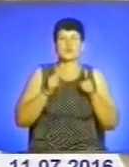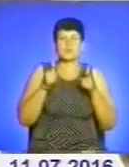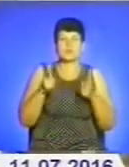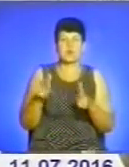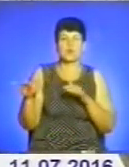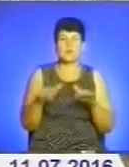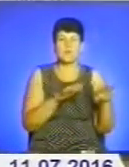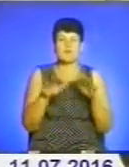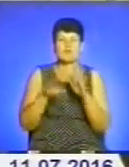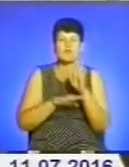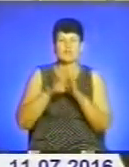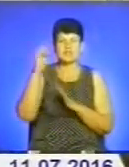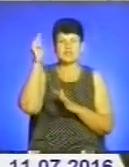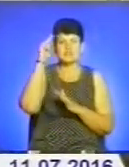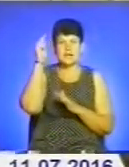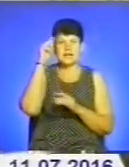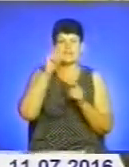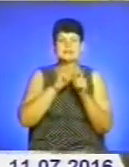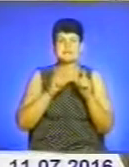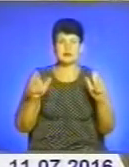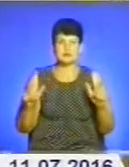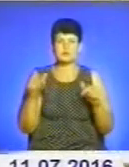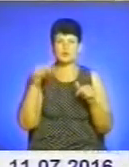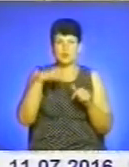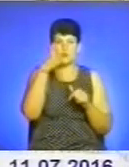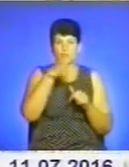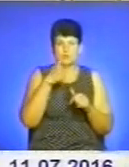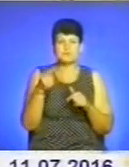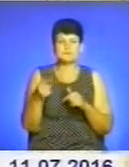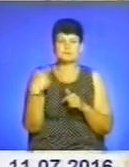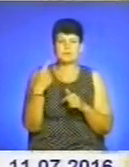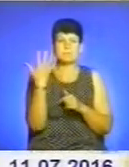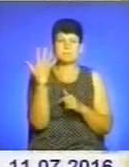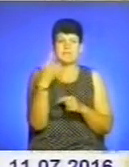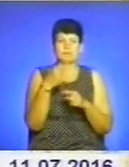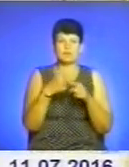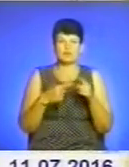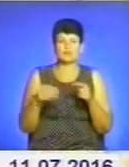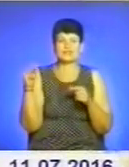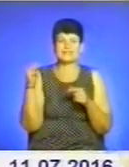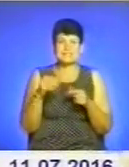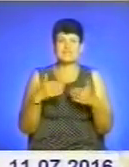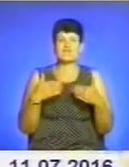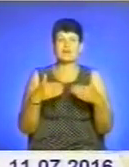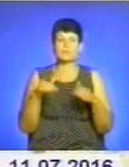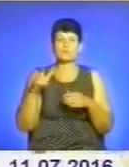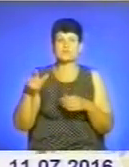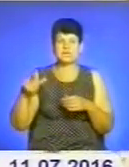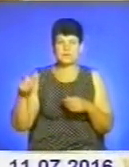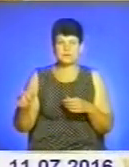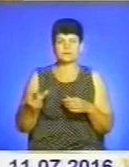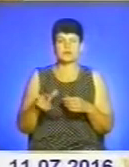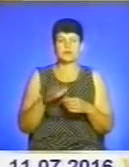навчальних закладів. За даними управління освіти, цього року на Тернопільщині понад 5,5 тисяч випускників. Абітурієнти зможуть